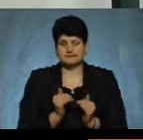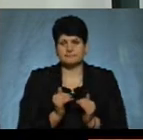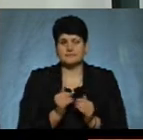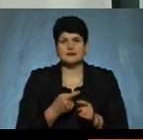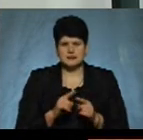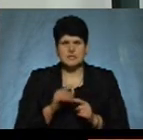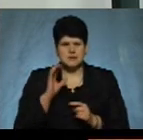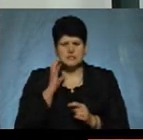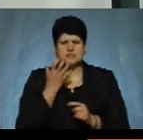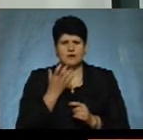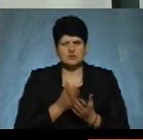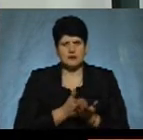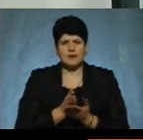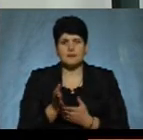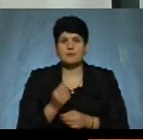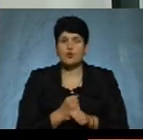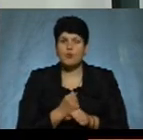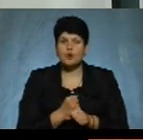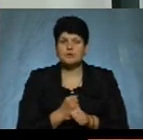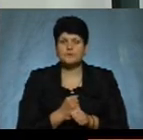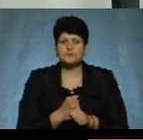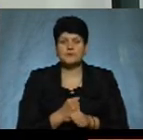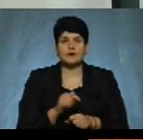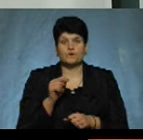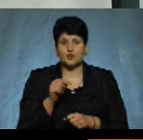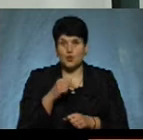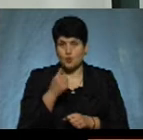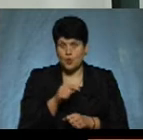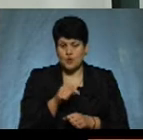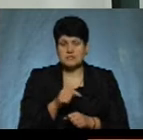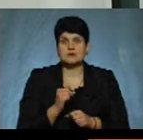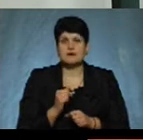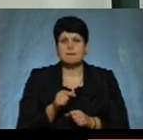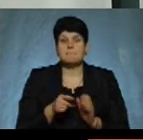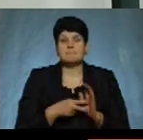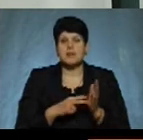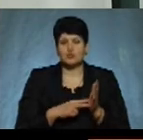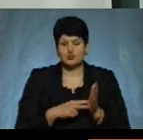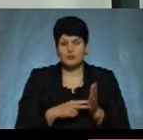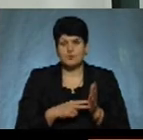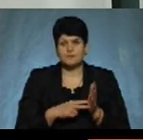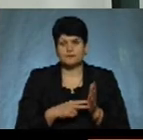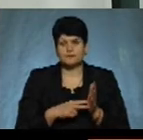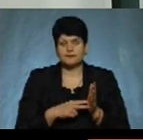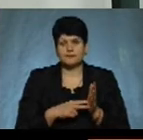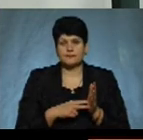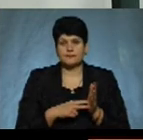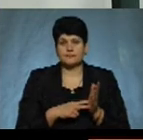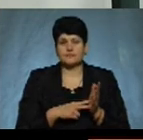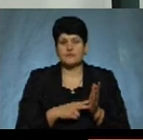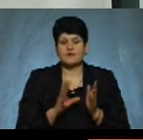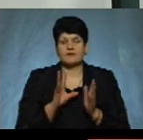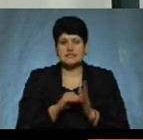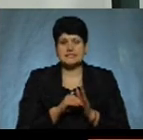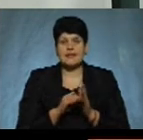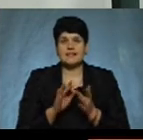так, серйозний такий напрямок роботи. І вже в цьому році ми плануємо ввести електронну картку